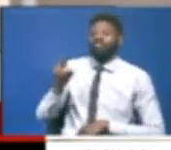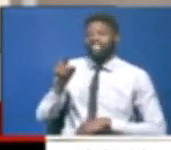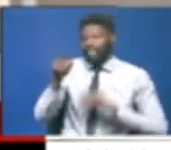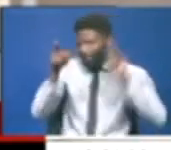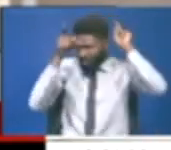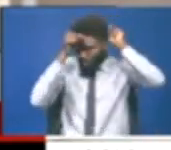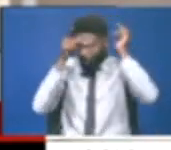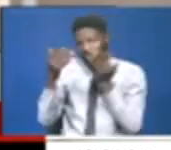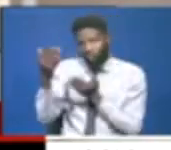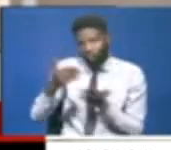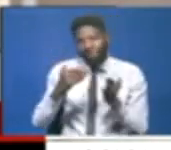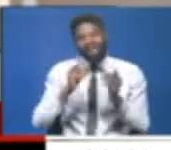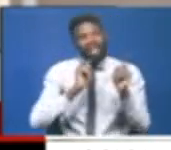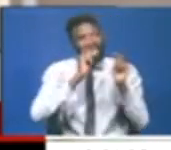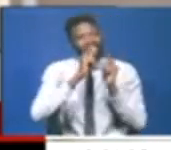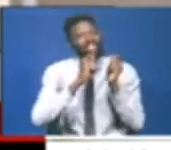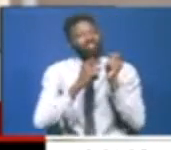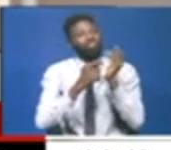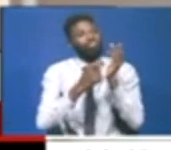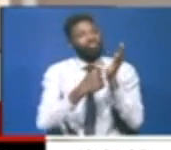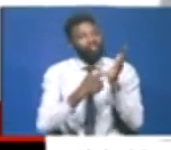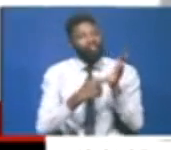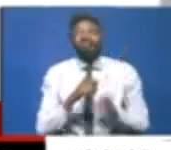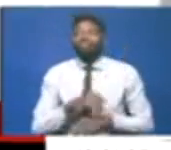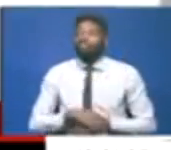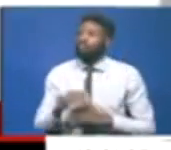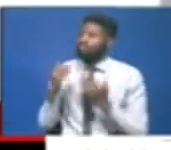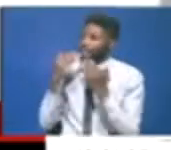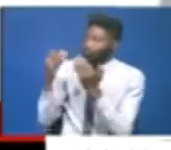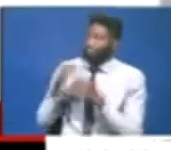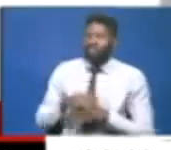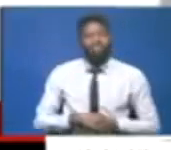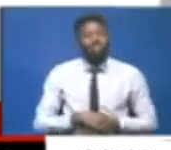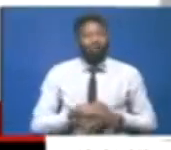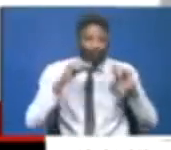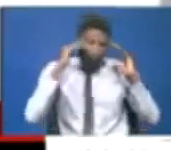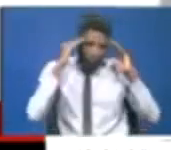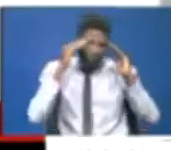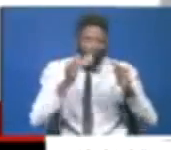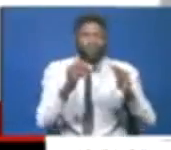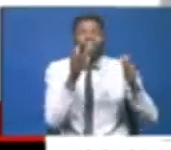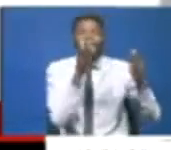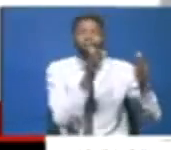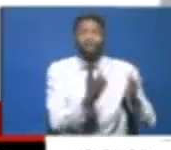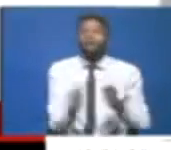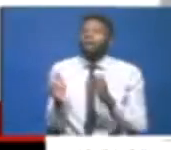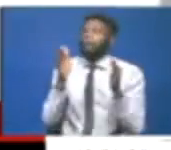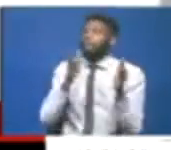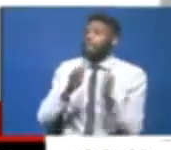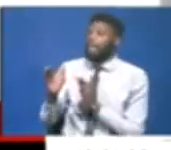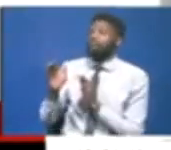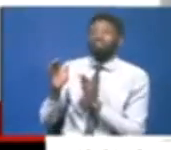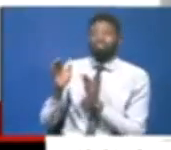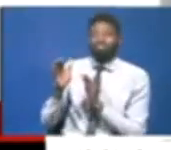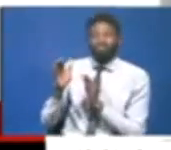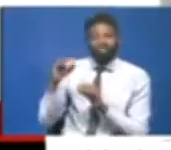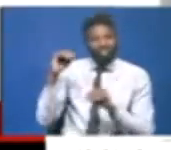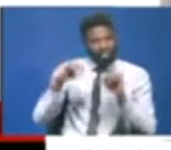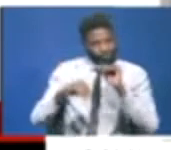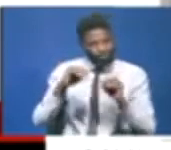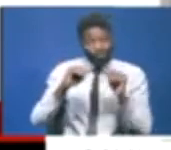mahojiano. Asante Kipnusu. Tuangazie kuhusiana na maandalizi ya uchaguzi, manake sasa tumetizama zoezi